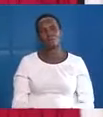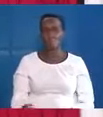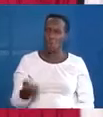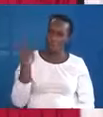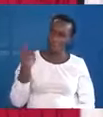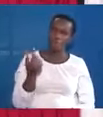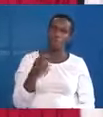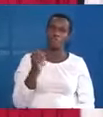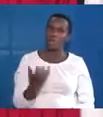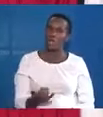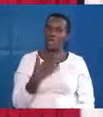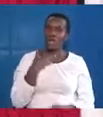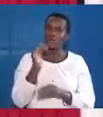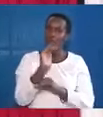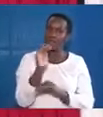ya kwamba